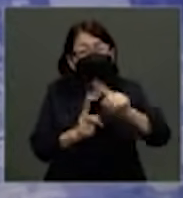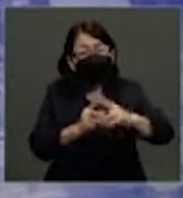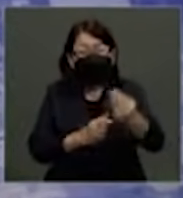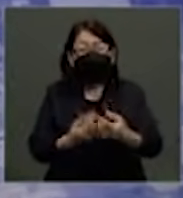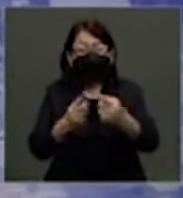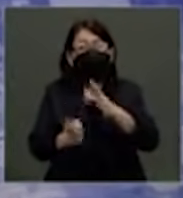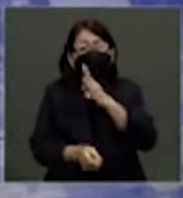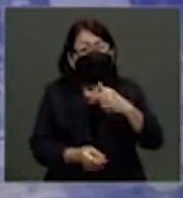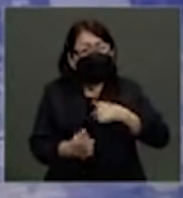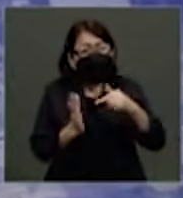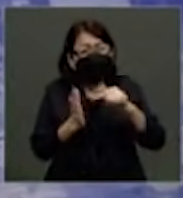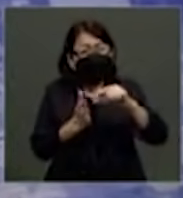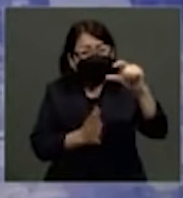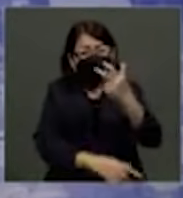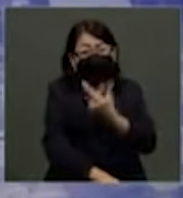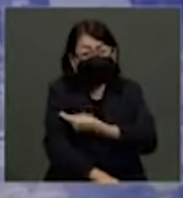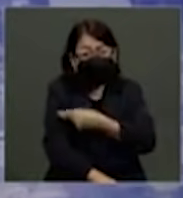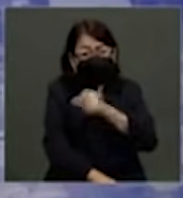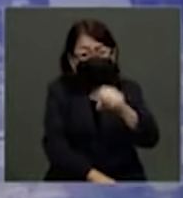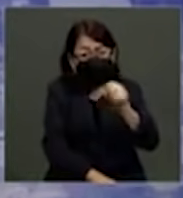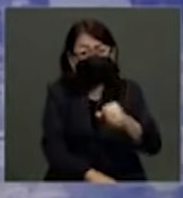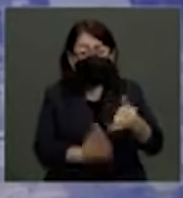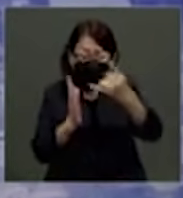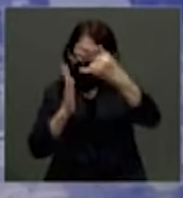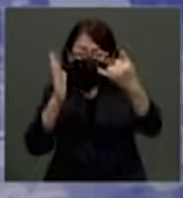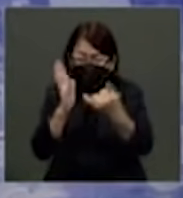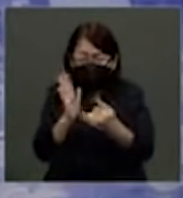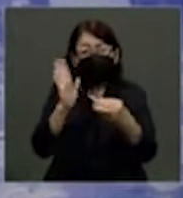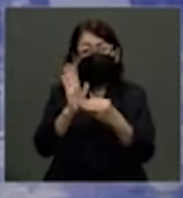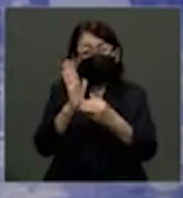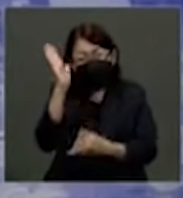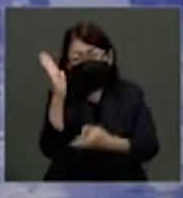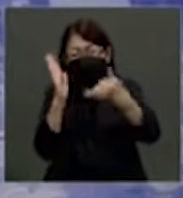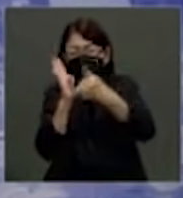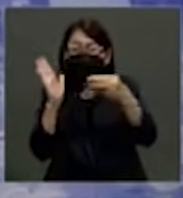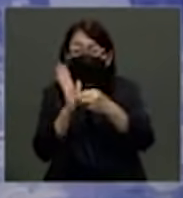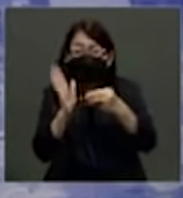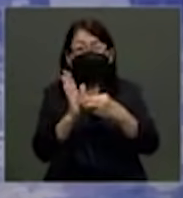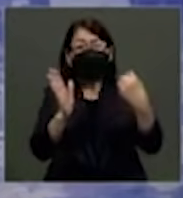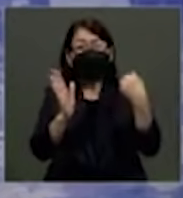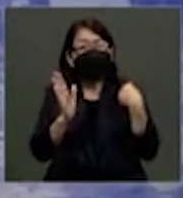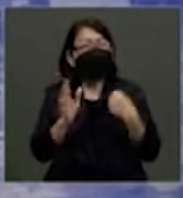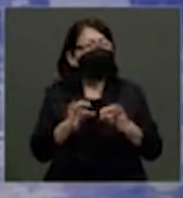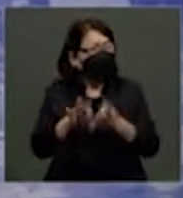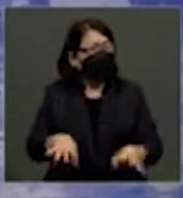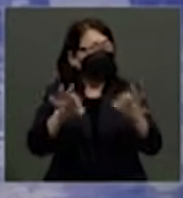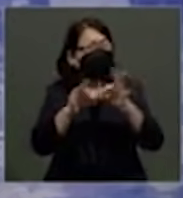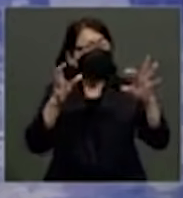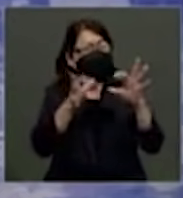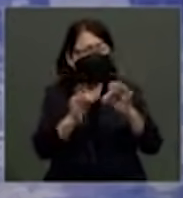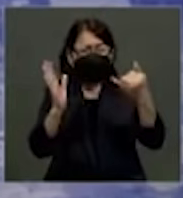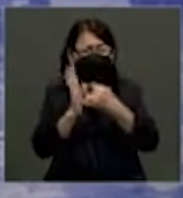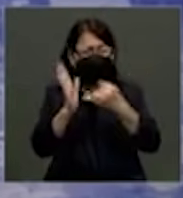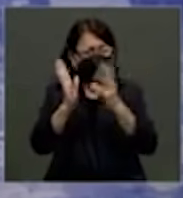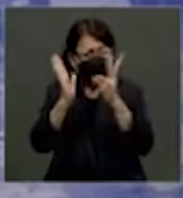มีนัดมีอะไรทั้งหลายนะครับแต่ว่าถ้าจะแจ้งในเรื่องของความที่ท่านต้องการที่จะได้รับวัคซีนคือในการ